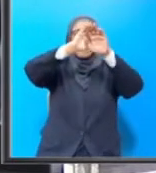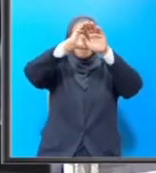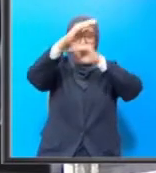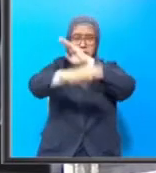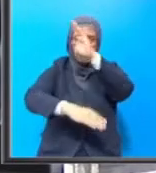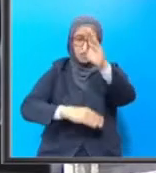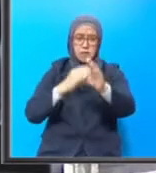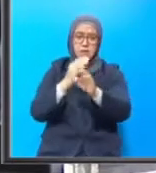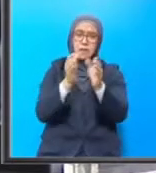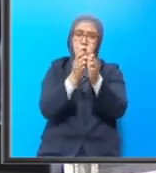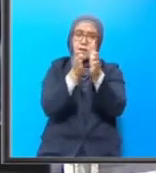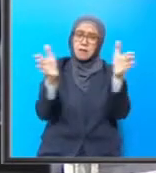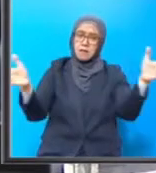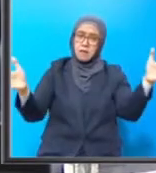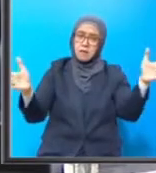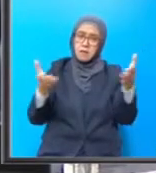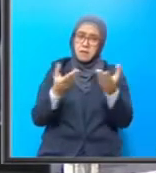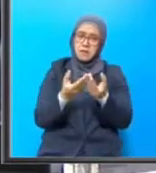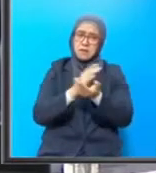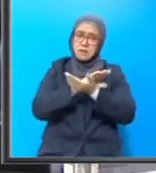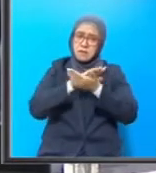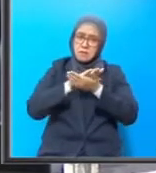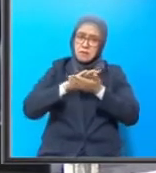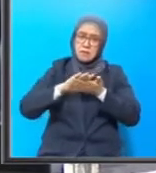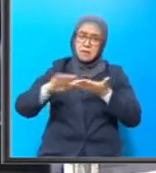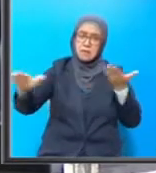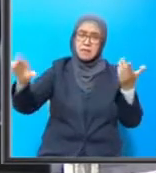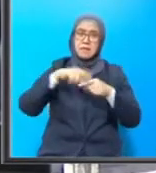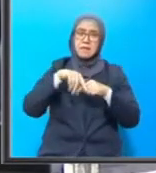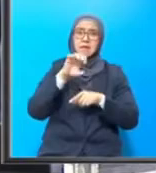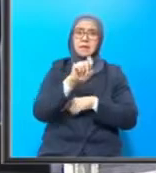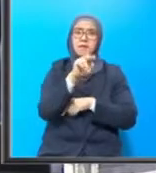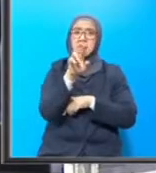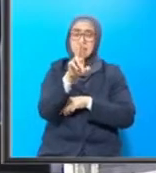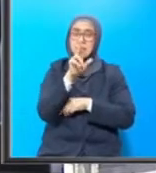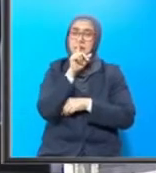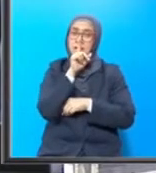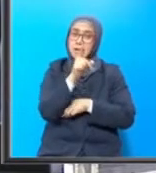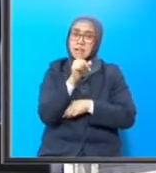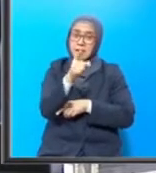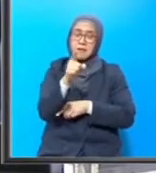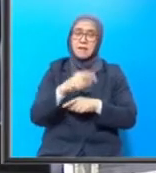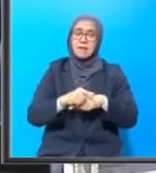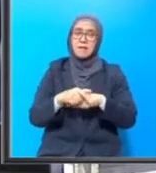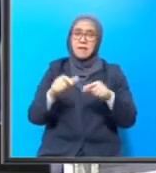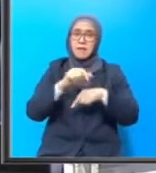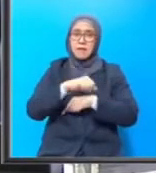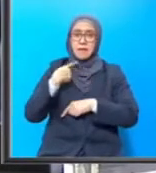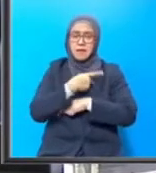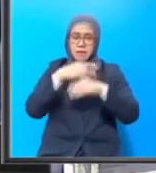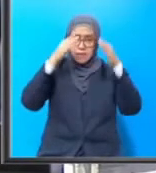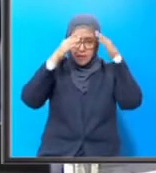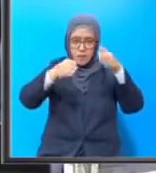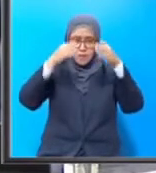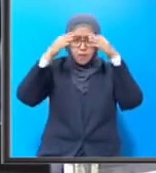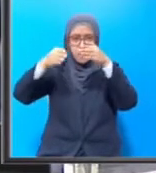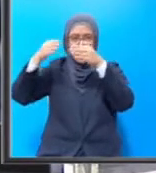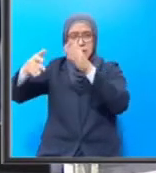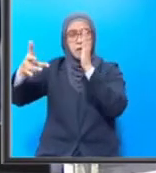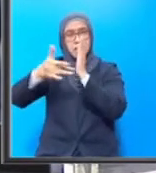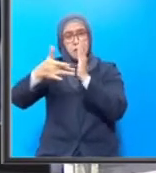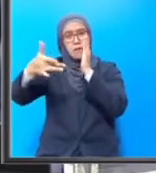yang luas bumi yang subur yang sepatutnya disamping kita memberi fokus kepada teknologi